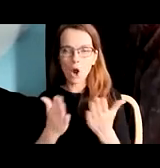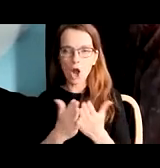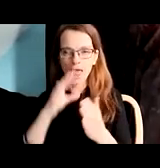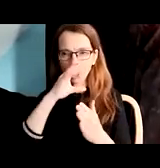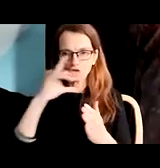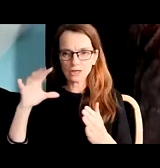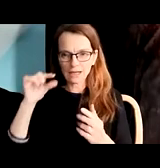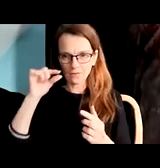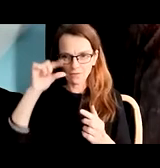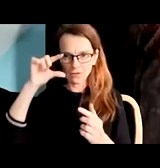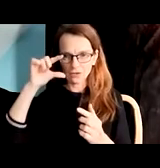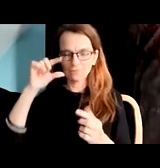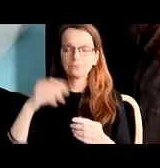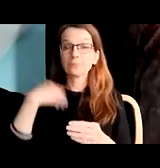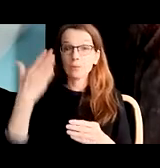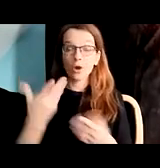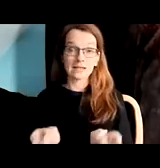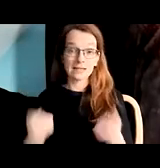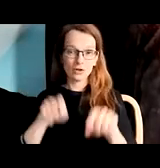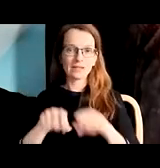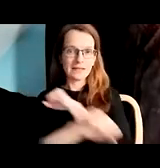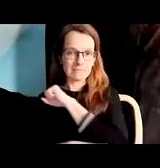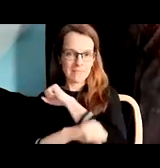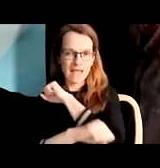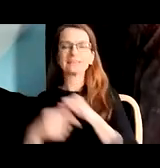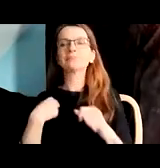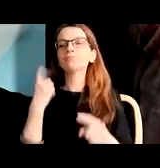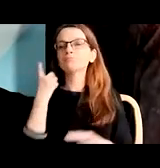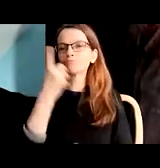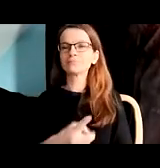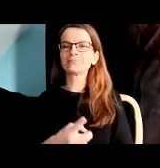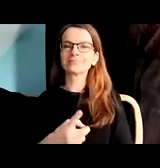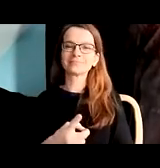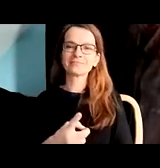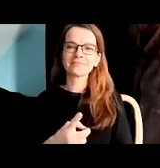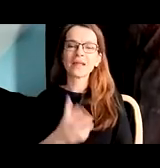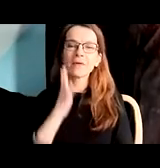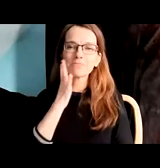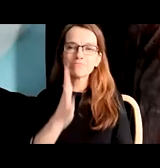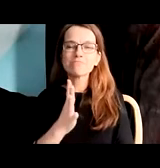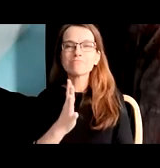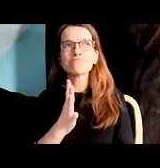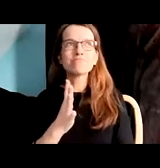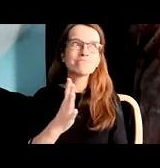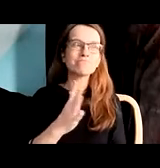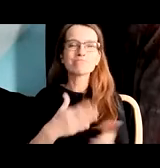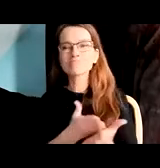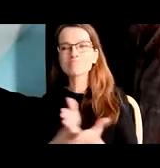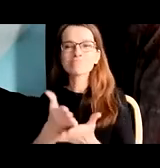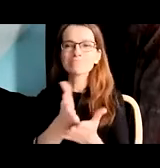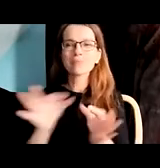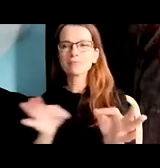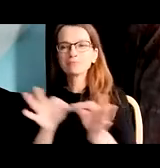Po zaključeni gimnaziji sem se odločila nekako, da me bo pot zapeljala v